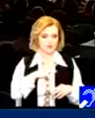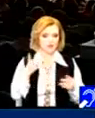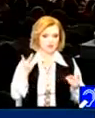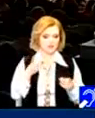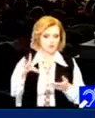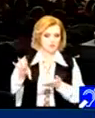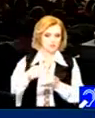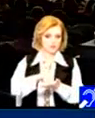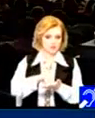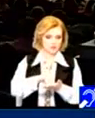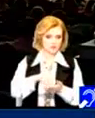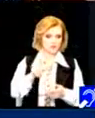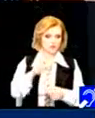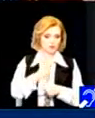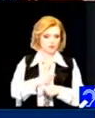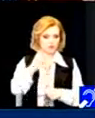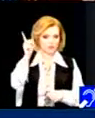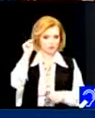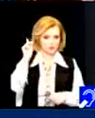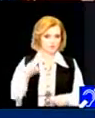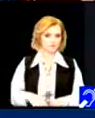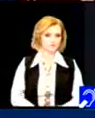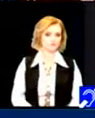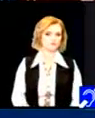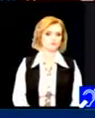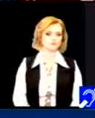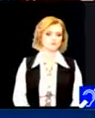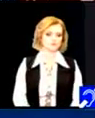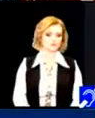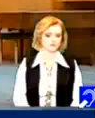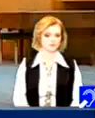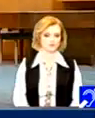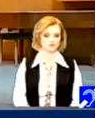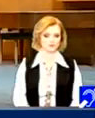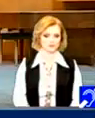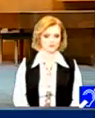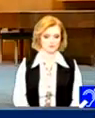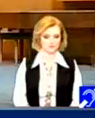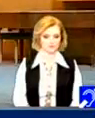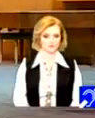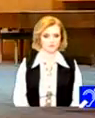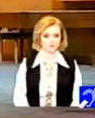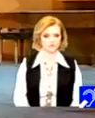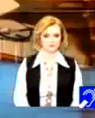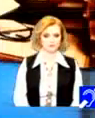fost organizat de Ambasada României în Republica Moldova în colaborare cu Institutul Cultural Român Mihai Eminescu la Chișinău.